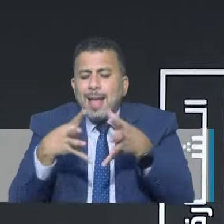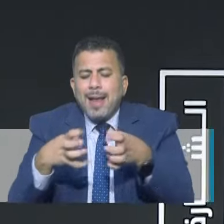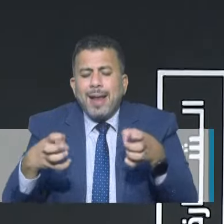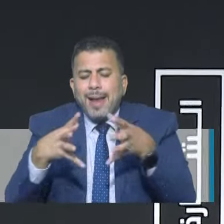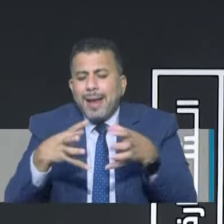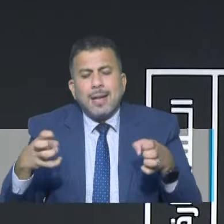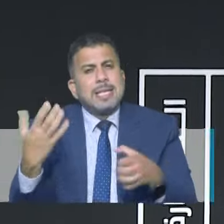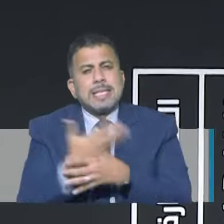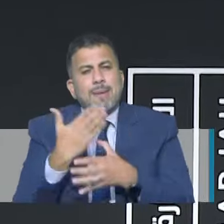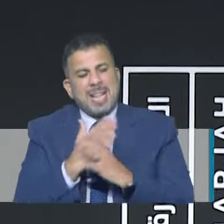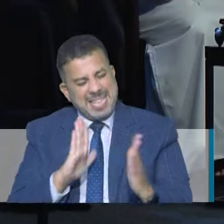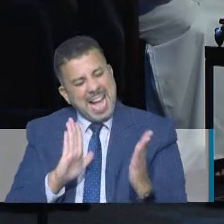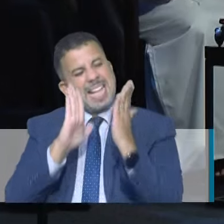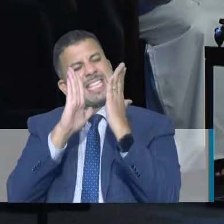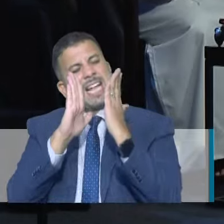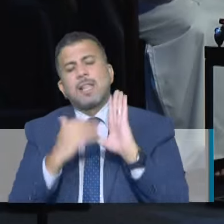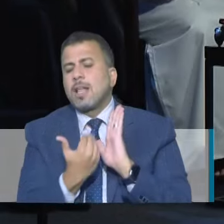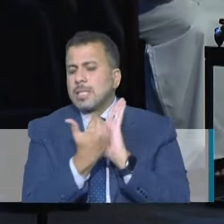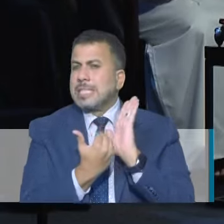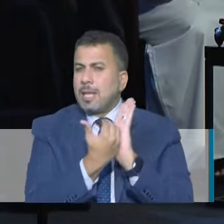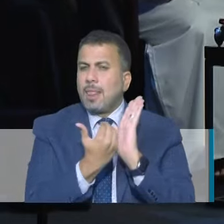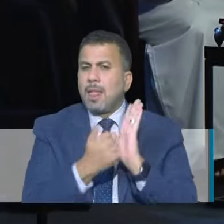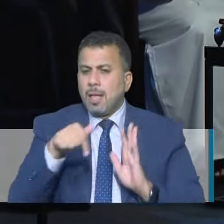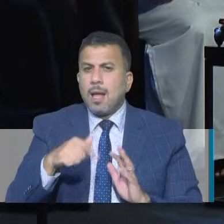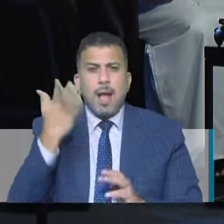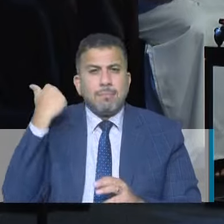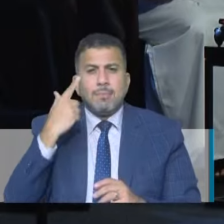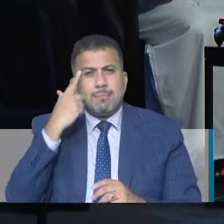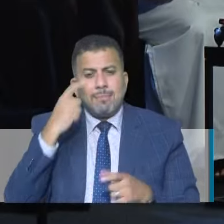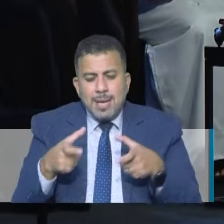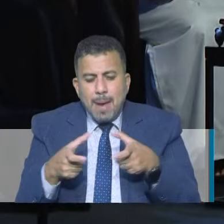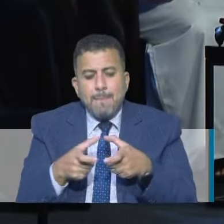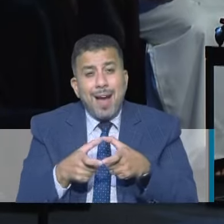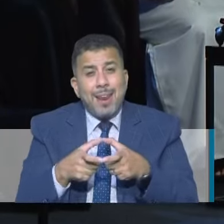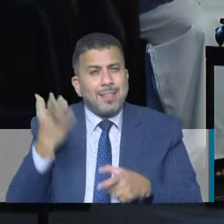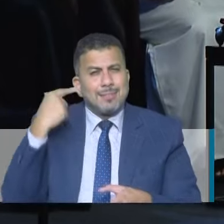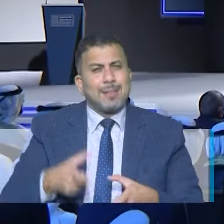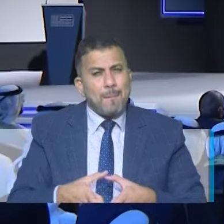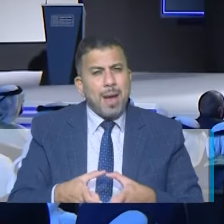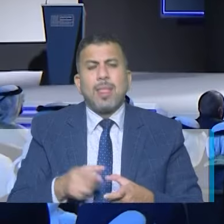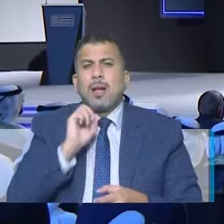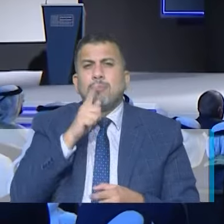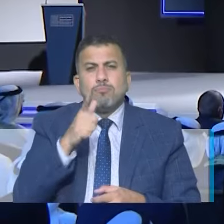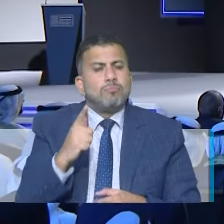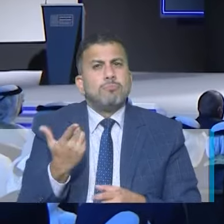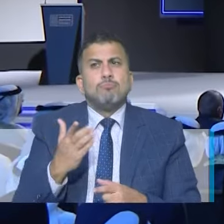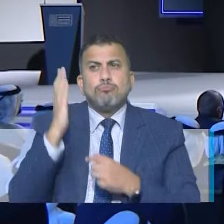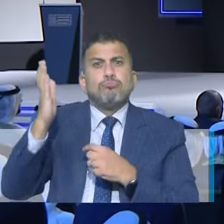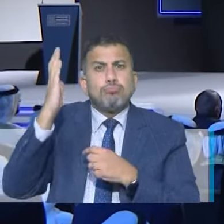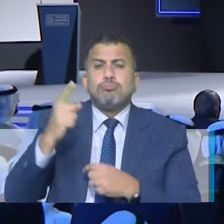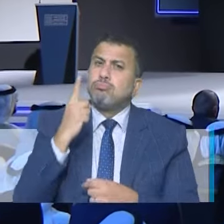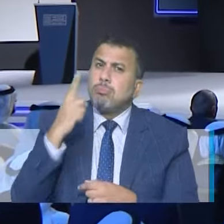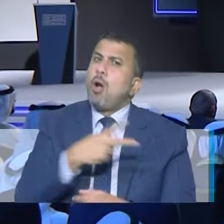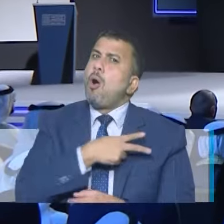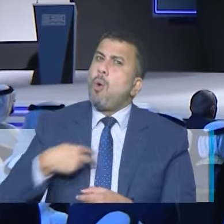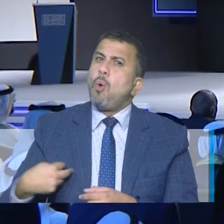لاسباب التحديات الاقتصاديه التي واجهتها اليابان خلال العقود الماضيه كما عرض دروسا قيمه تمكن